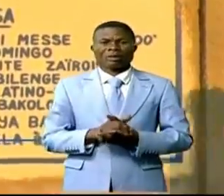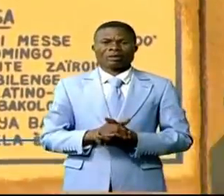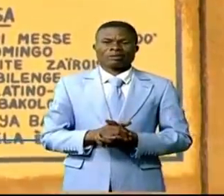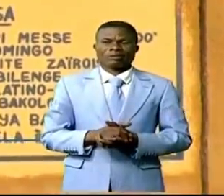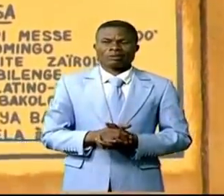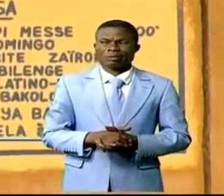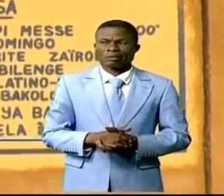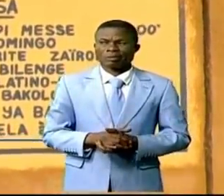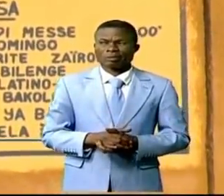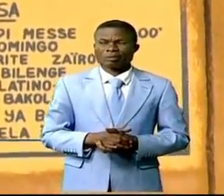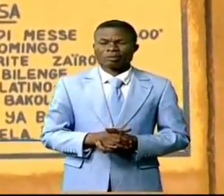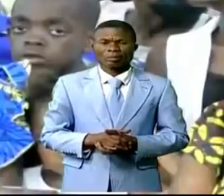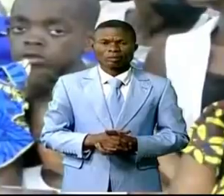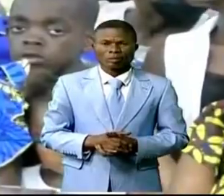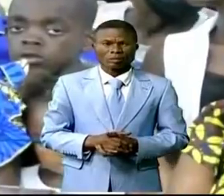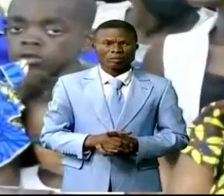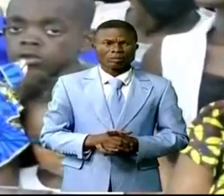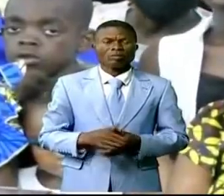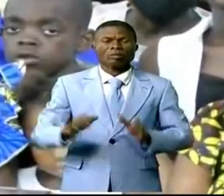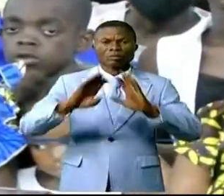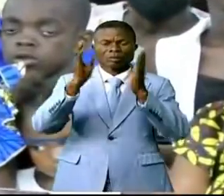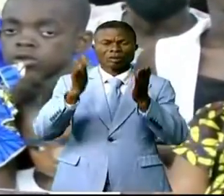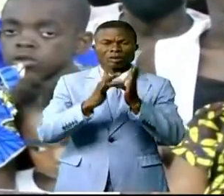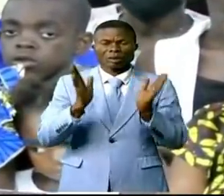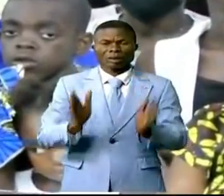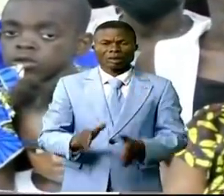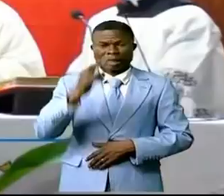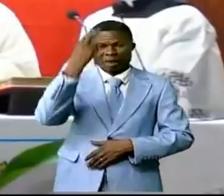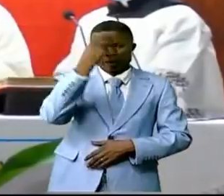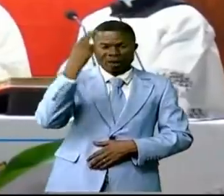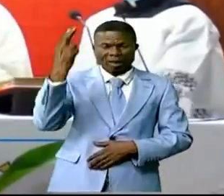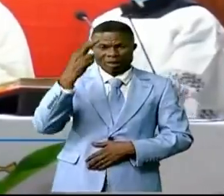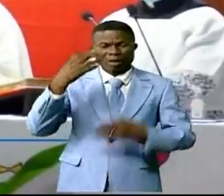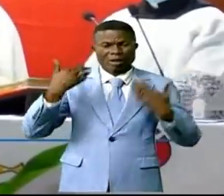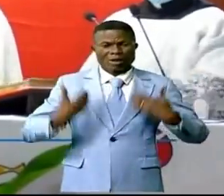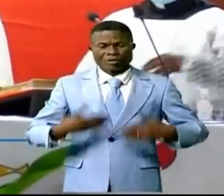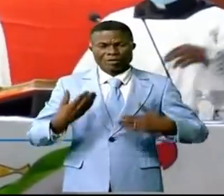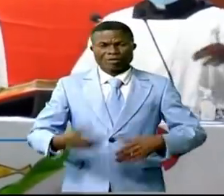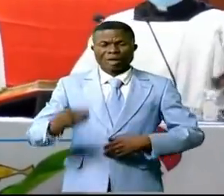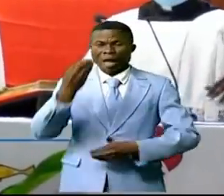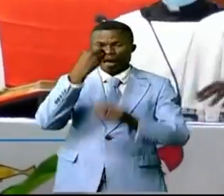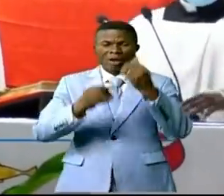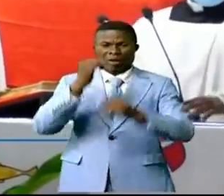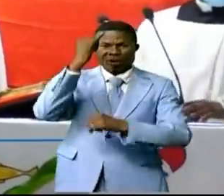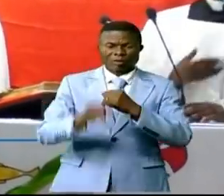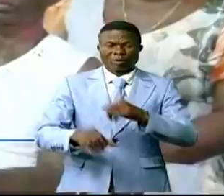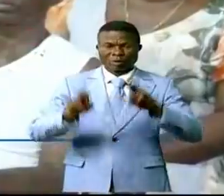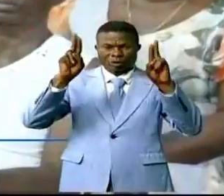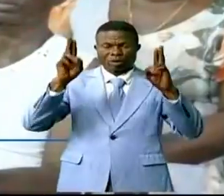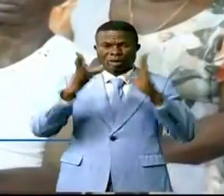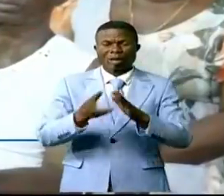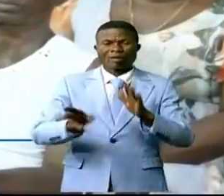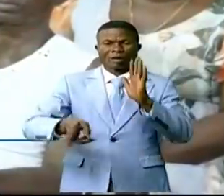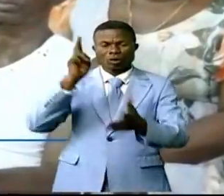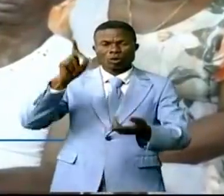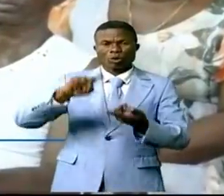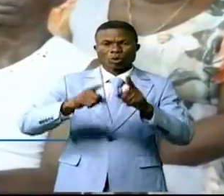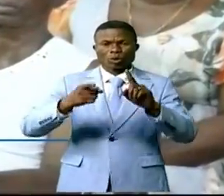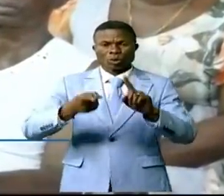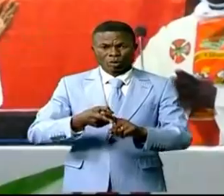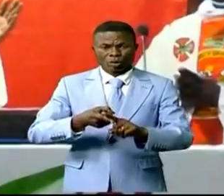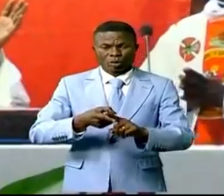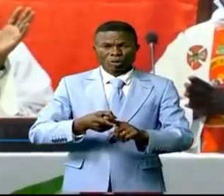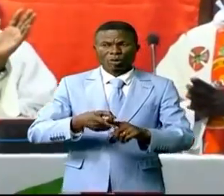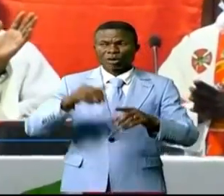La messe, au cours de laquelle tous les chrétiens catholiques commémorent le dernier repas de Jésus avec ses 12 disciples, au seuil de la